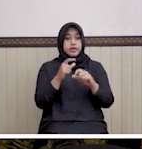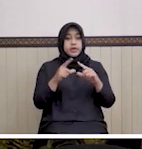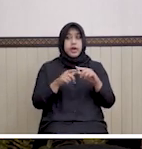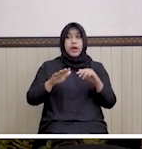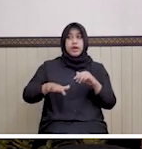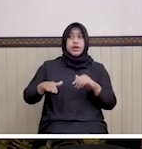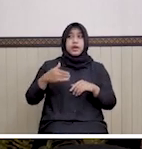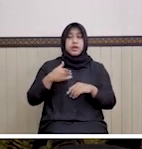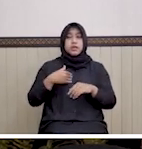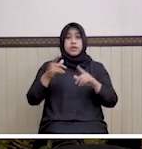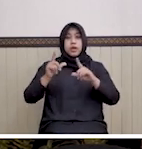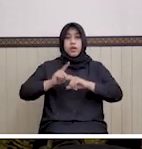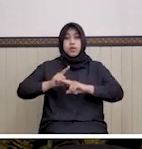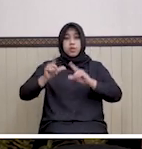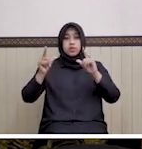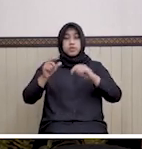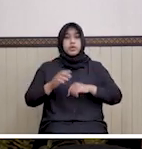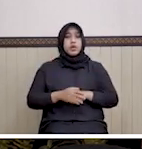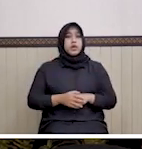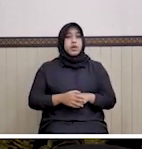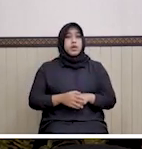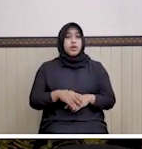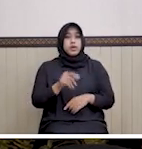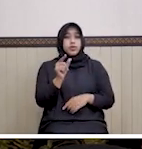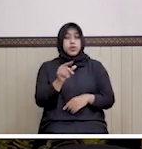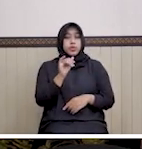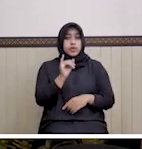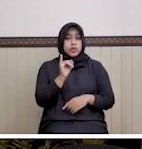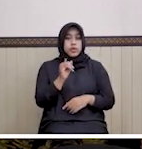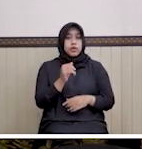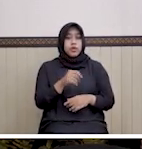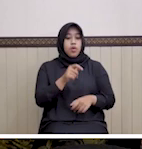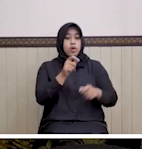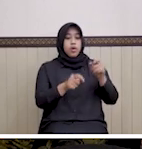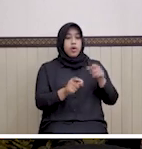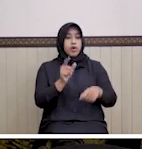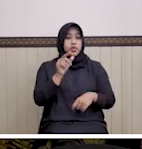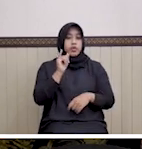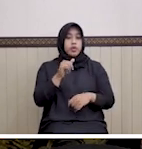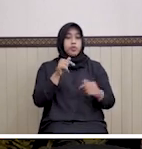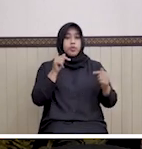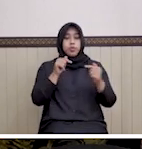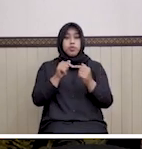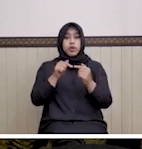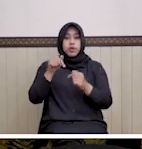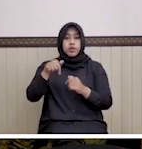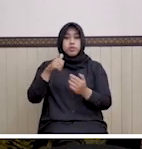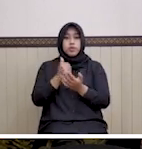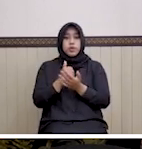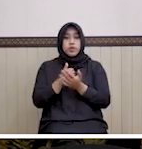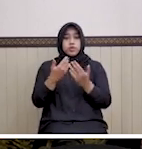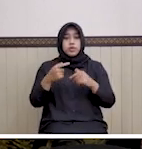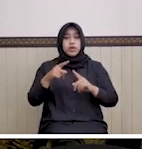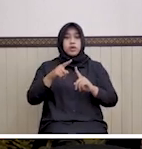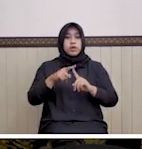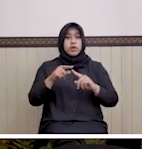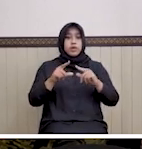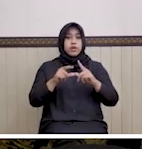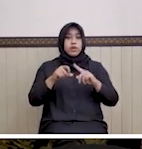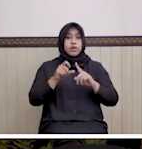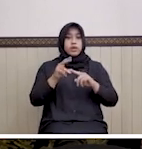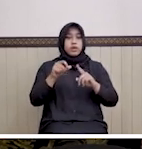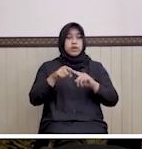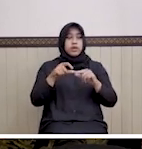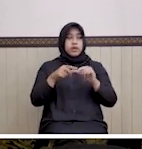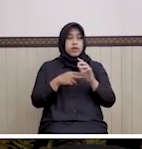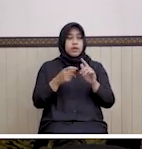kami sama-sama alumnus ui ya jadi memang orangku ini kaitannya begini-begini memang sudah ditakdirkan dari sananya